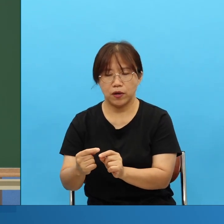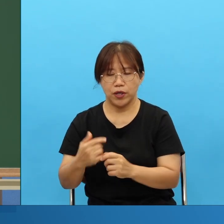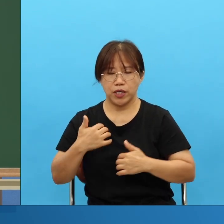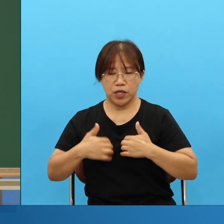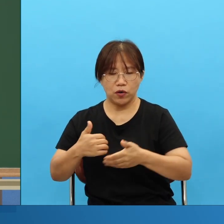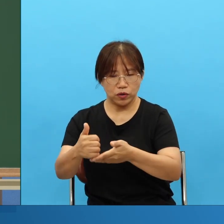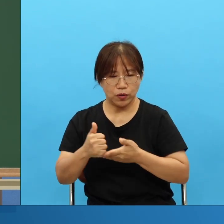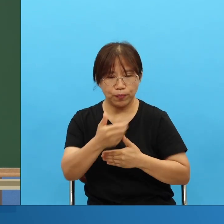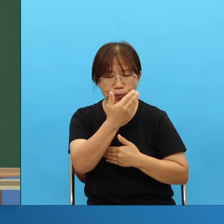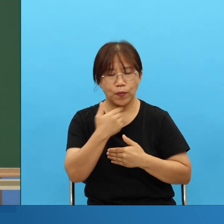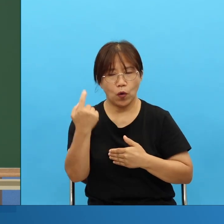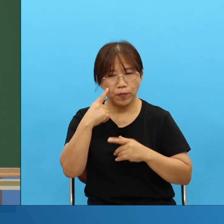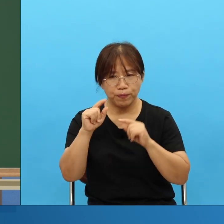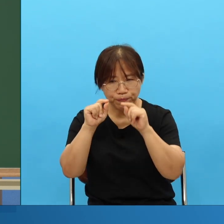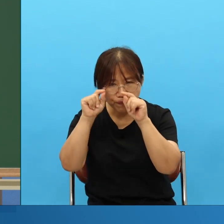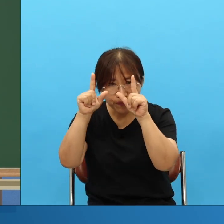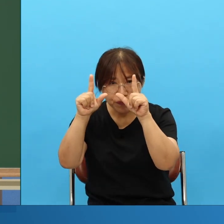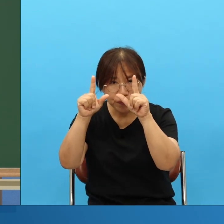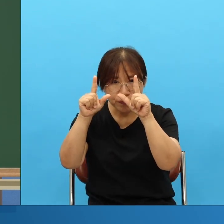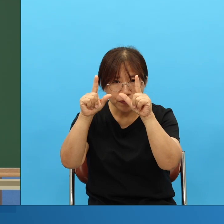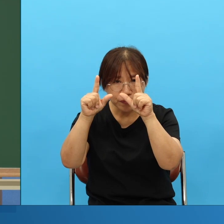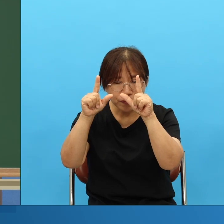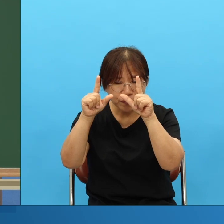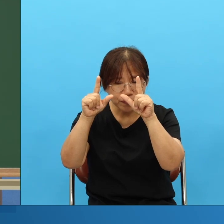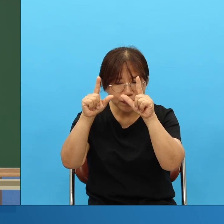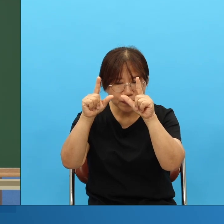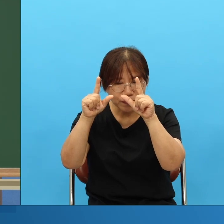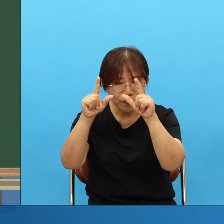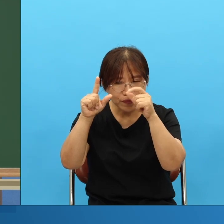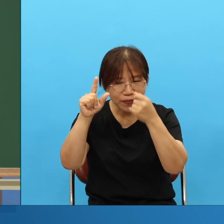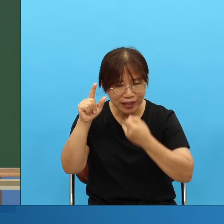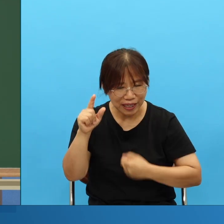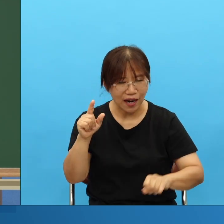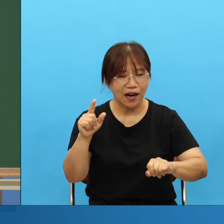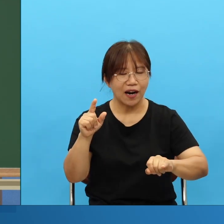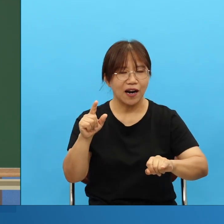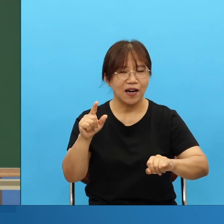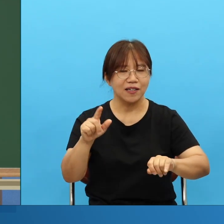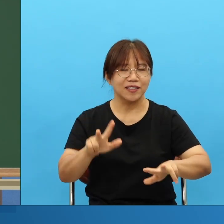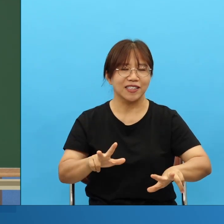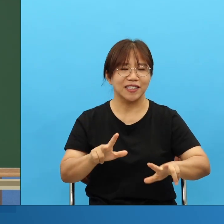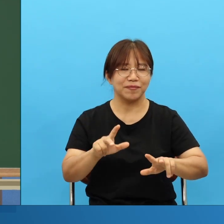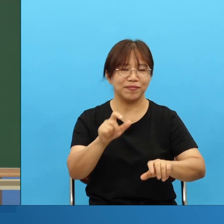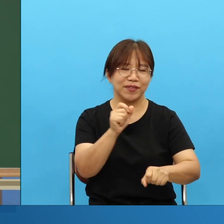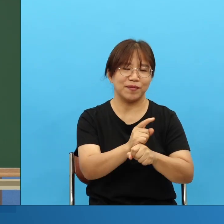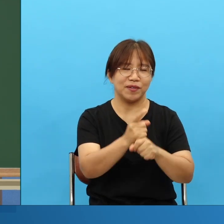있어요. 그리고 그분의 딸이 아마 이 자리에 있을 거예요. 이 자리, 대학생으로.